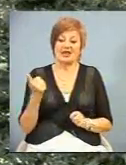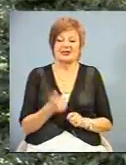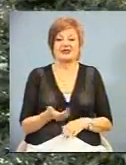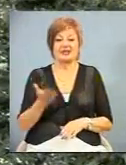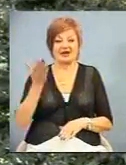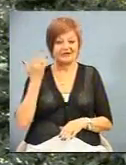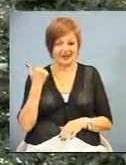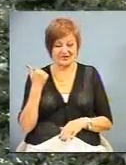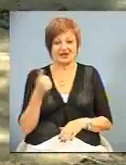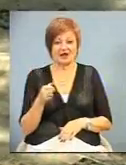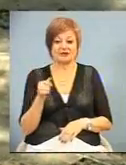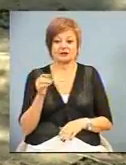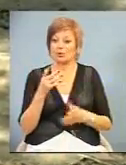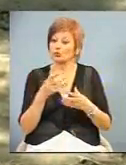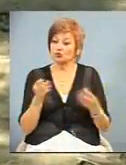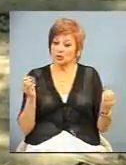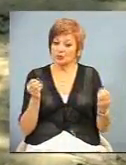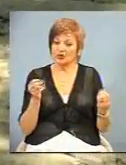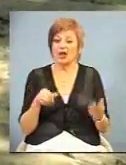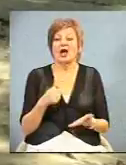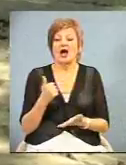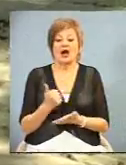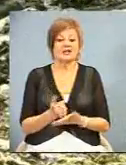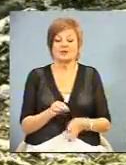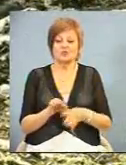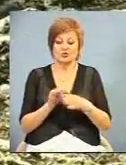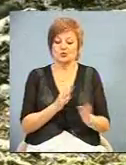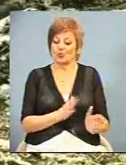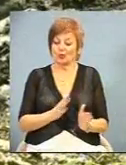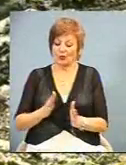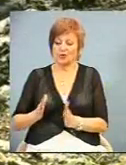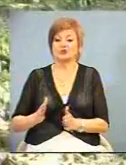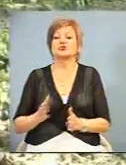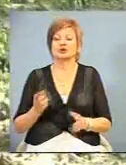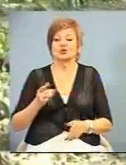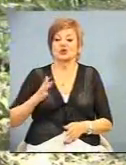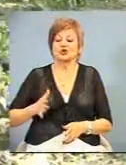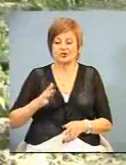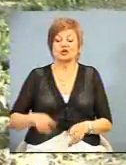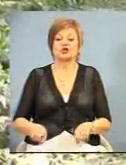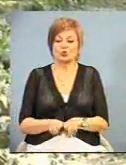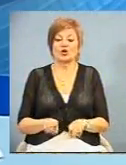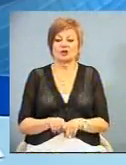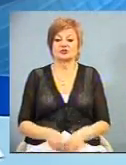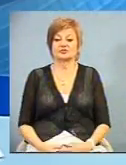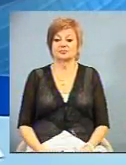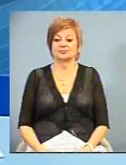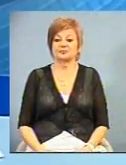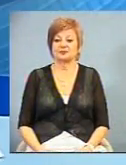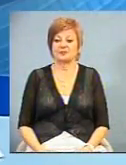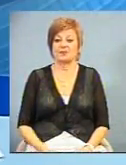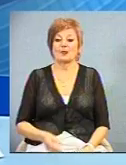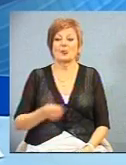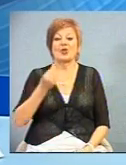утворилося біля центру молоді, зникло. Головне, аби приведення території до ладу не довелося чекати стільки ж.